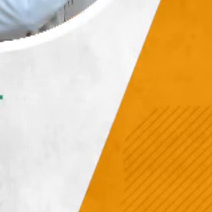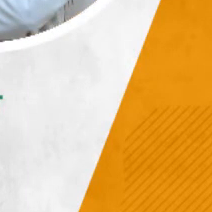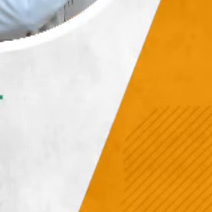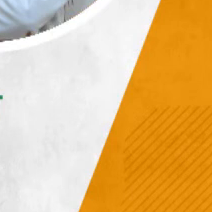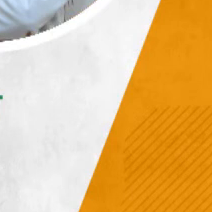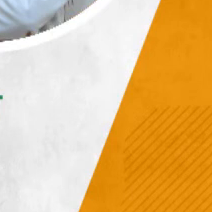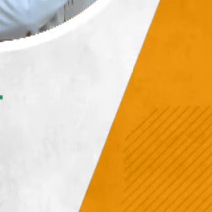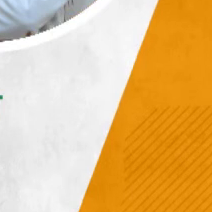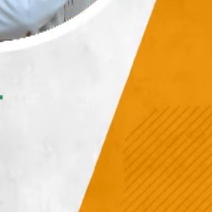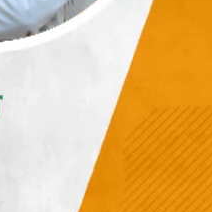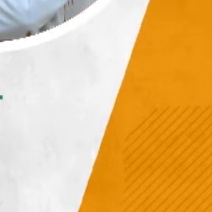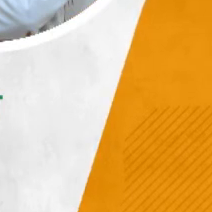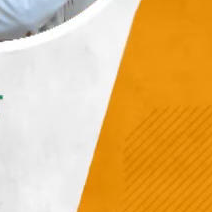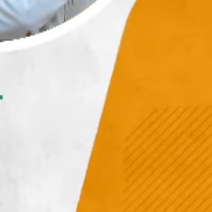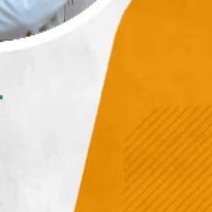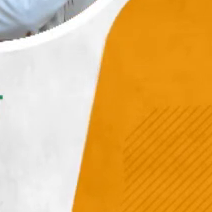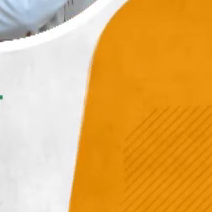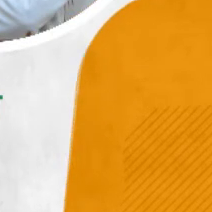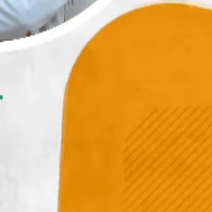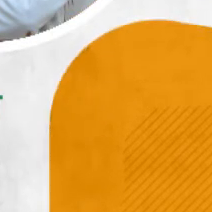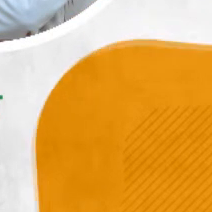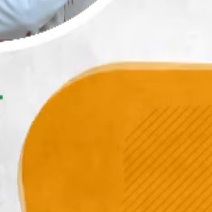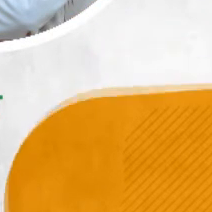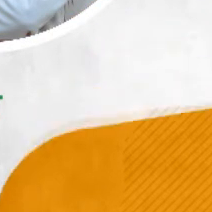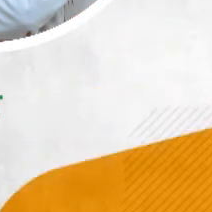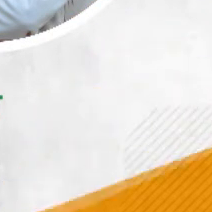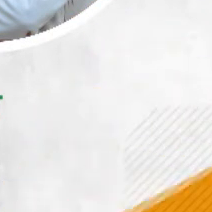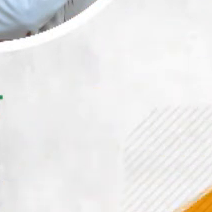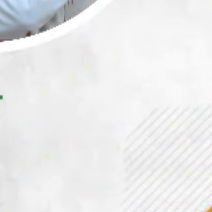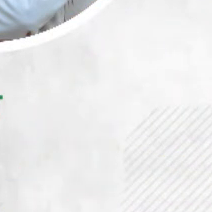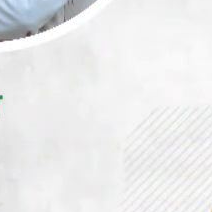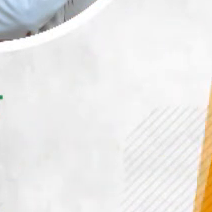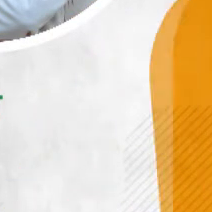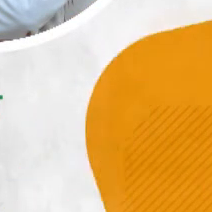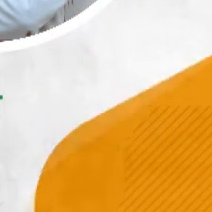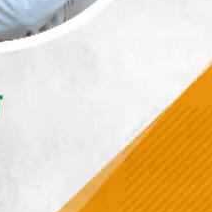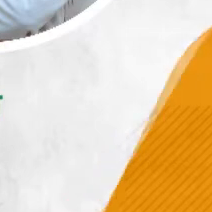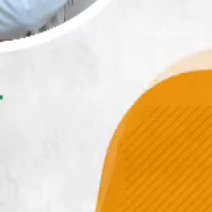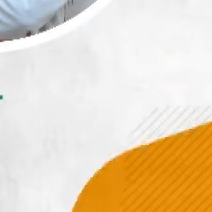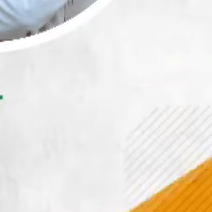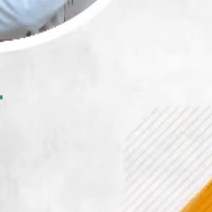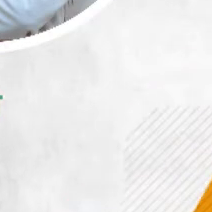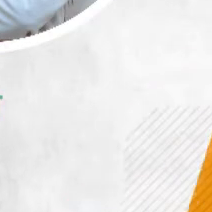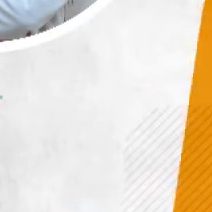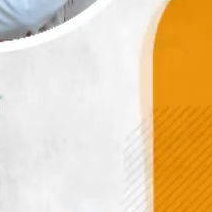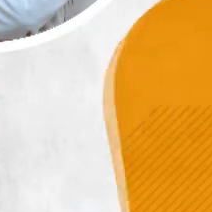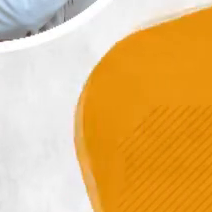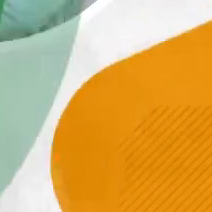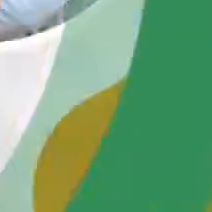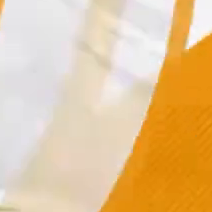edilenleri diyetisyen Emine Merve Turgut az sonra Yeni Güne Merhaba'da yanıtlıyor.